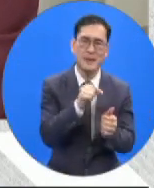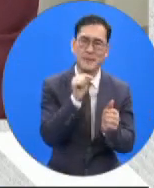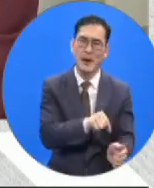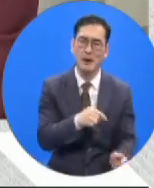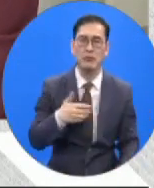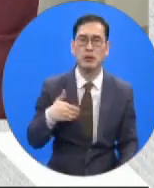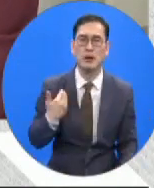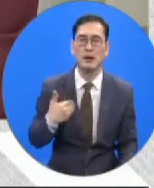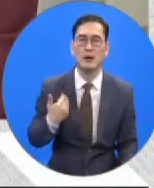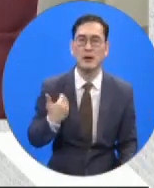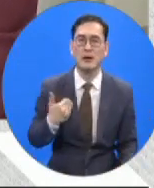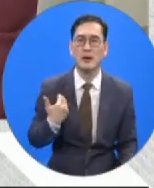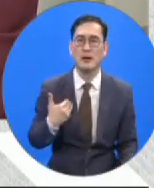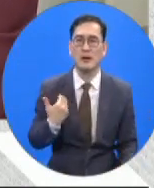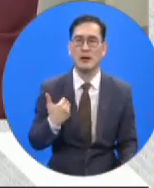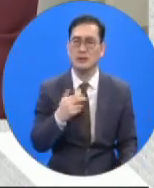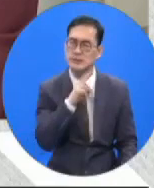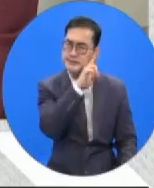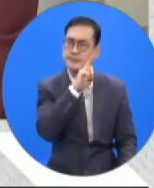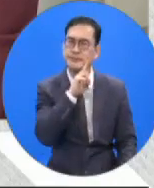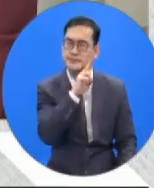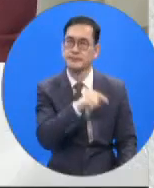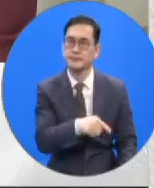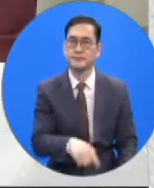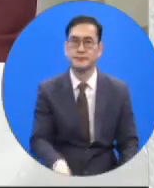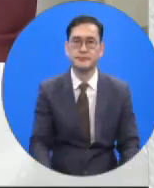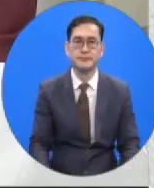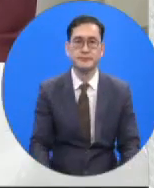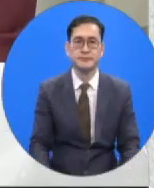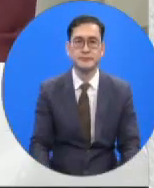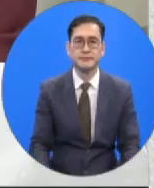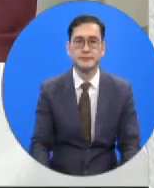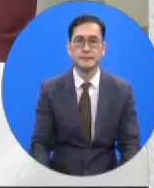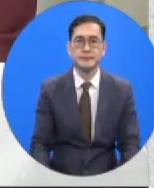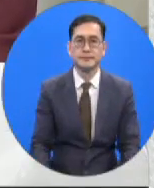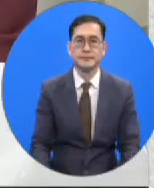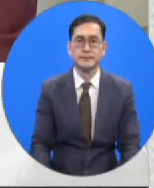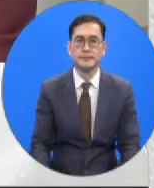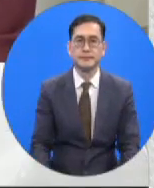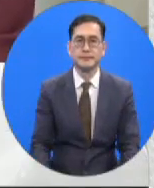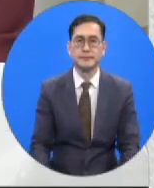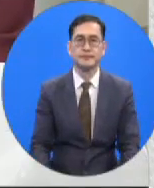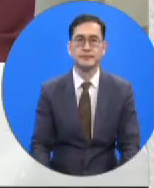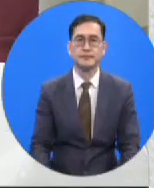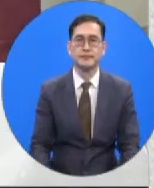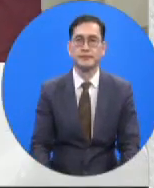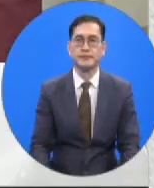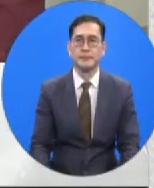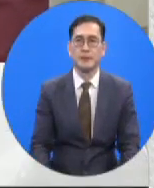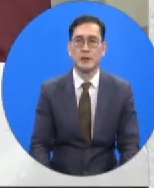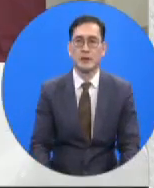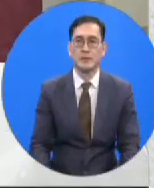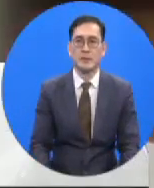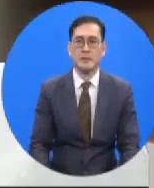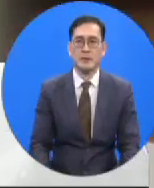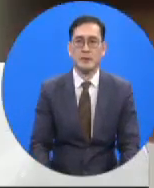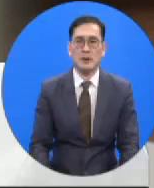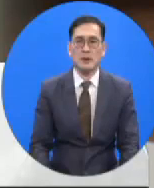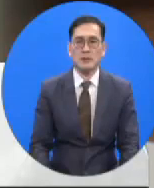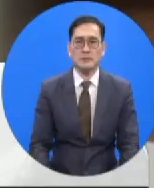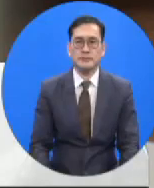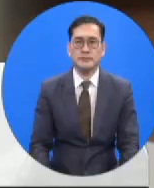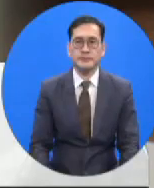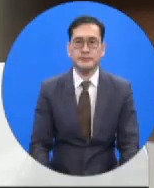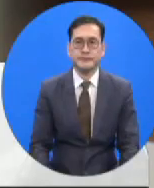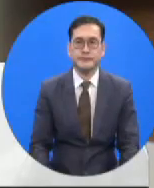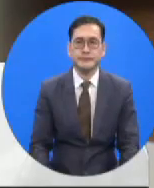무언가 있었던 것은 아니야 라는 사실을 국민이 틀 것 같거든요 그런건 사실 위험하죠 네 진짜 이렇게 착합니다 배 책이